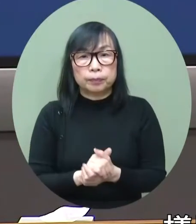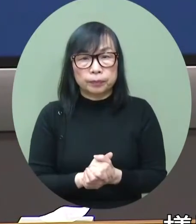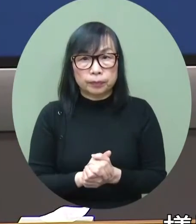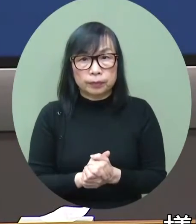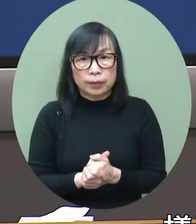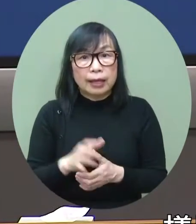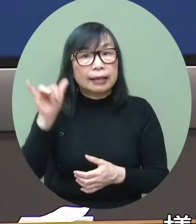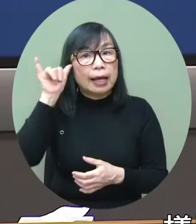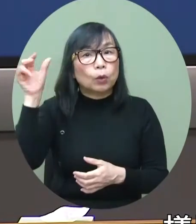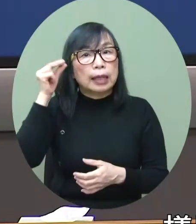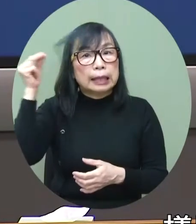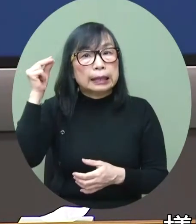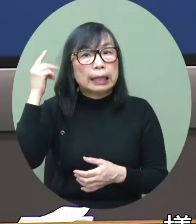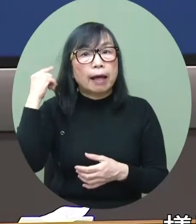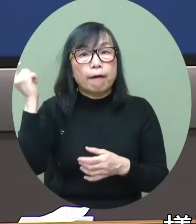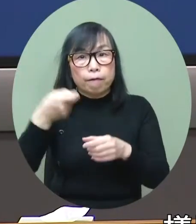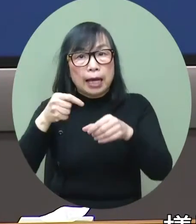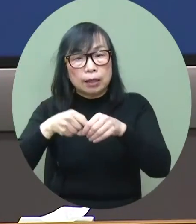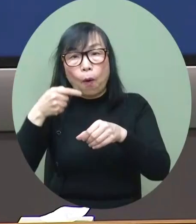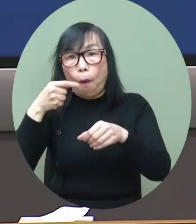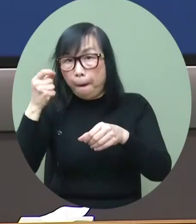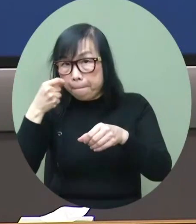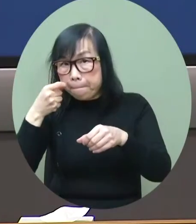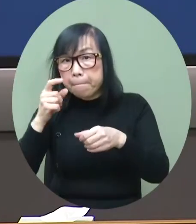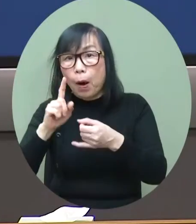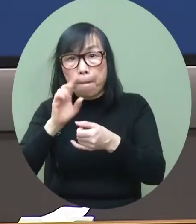樣是第六日、第七日做完快速抗原檢測，